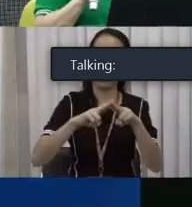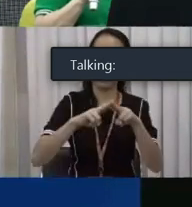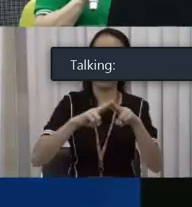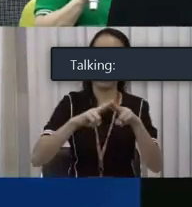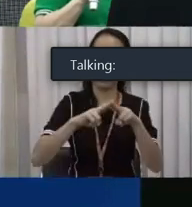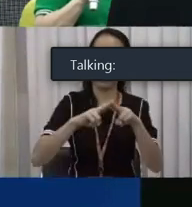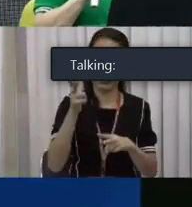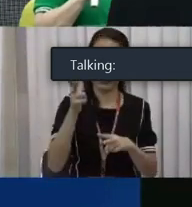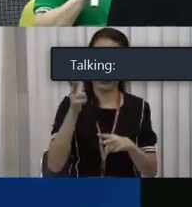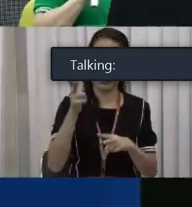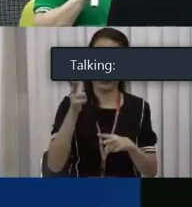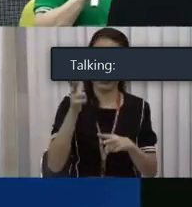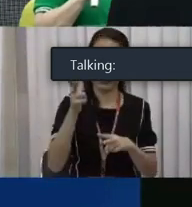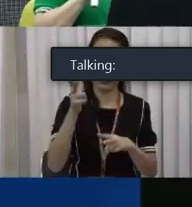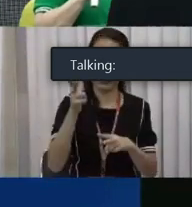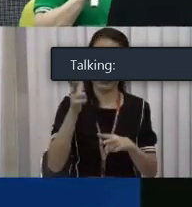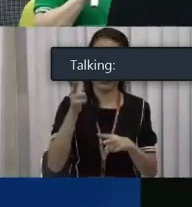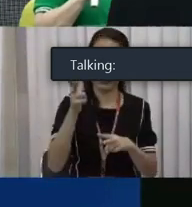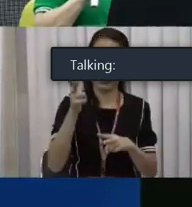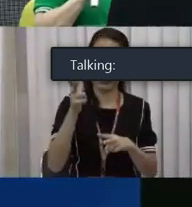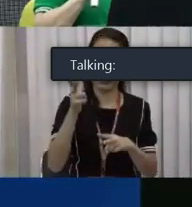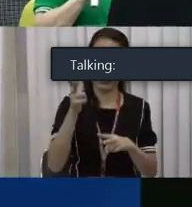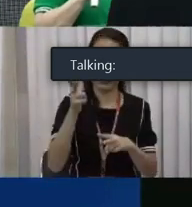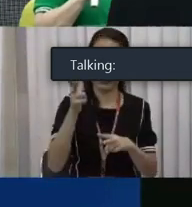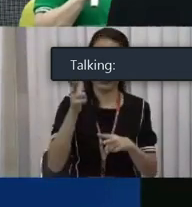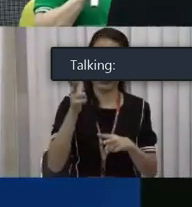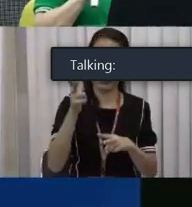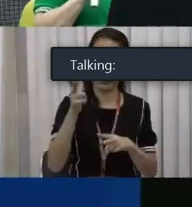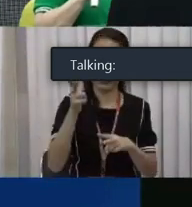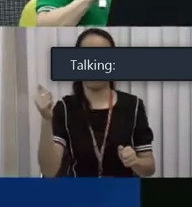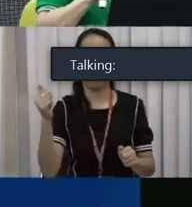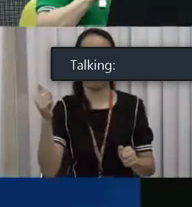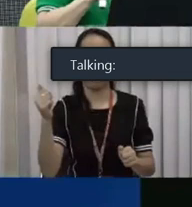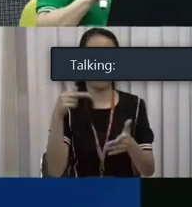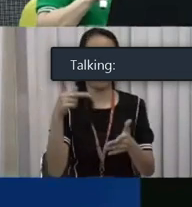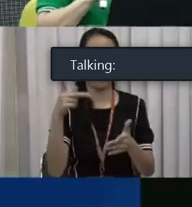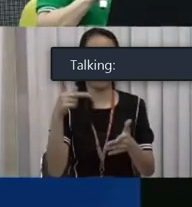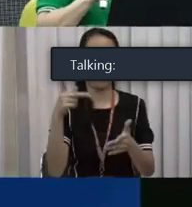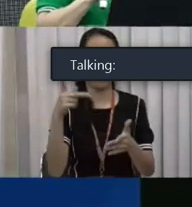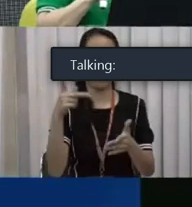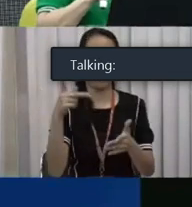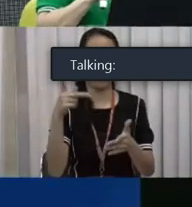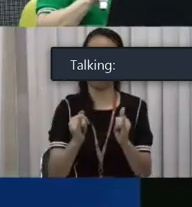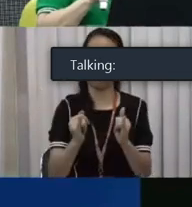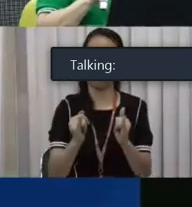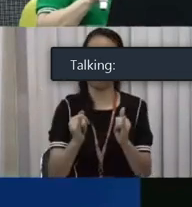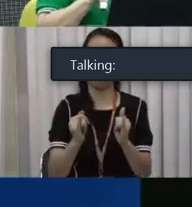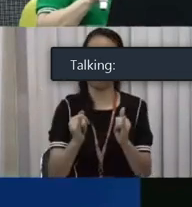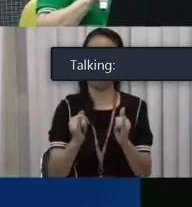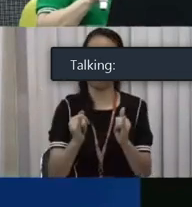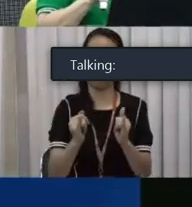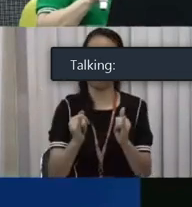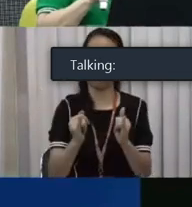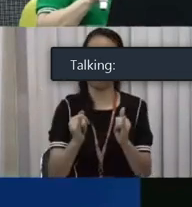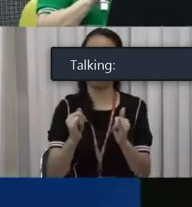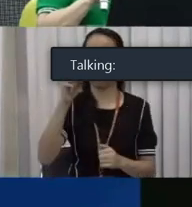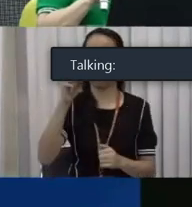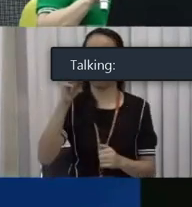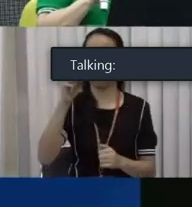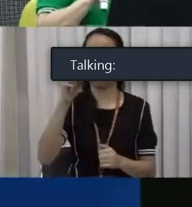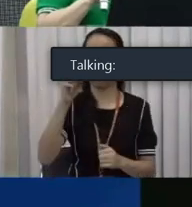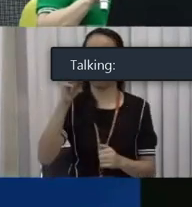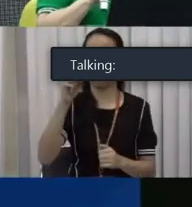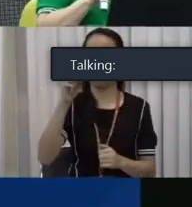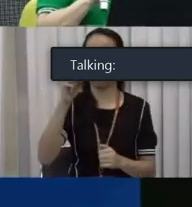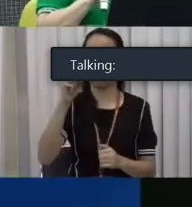30 days pero without pay na to. Okay, kung solo parent maonang naa siya